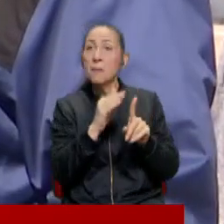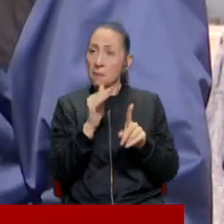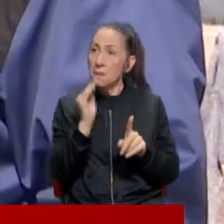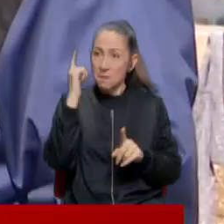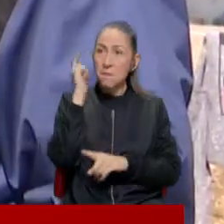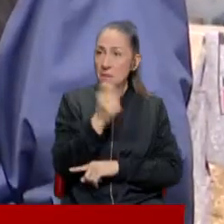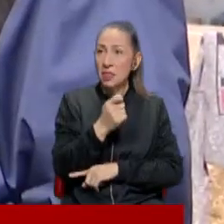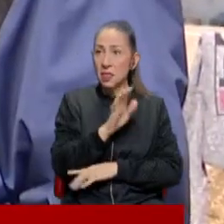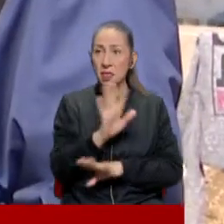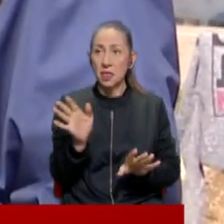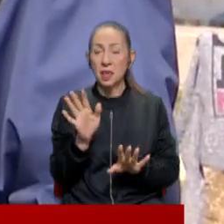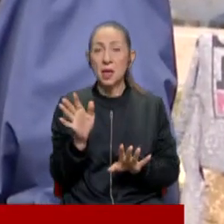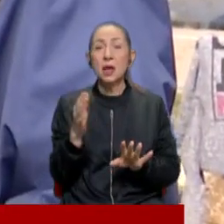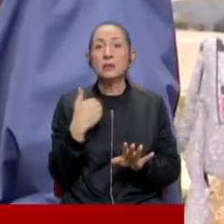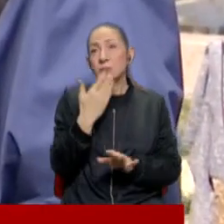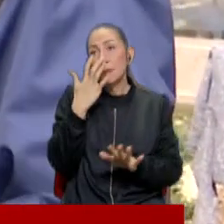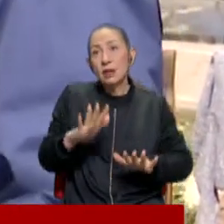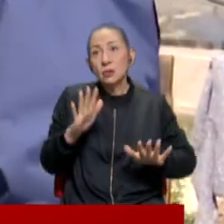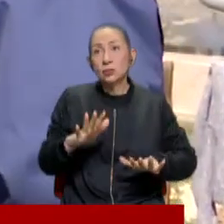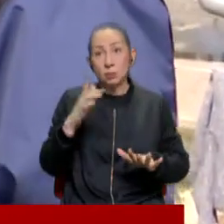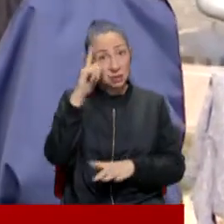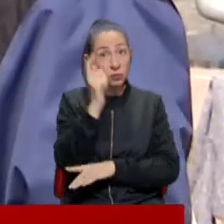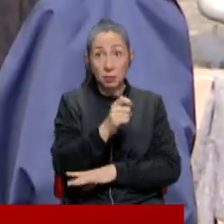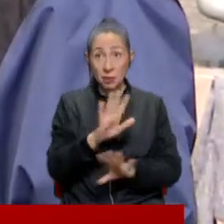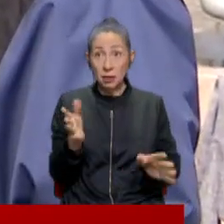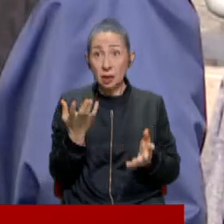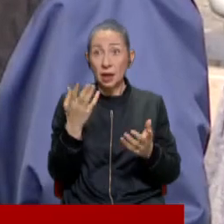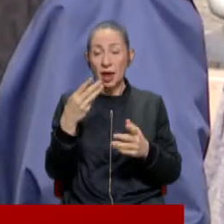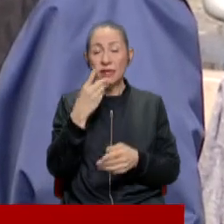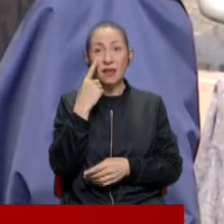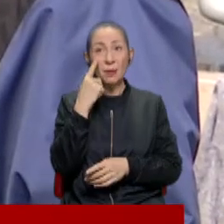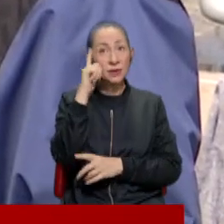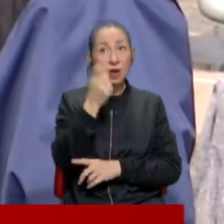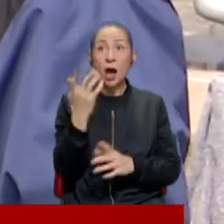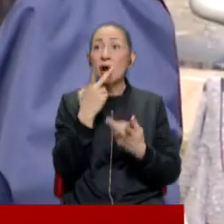başvuru yapın dediler bize Bekliyoruz başvuru yaptınız mı